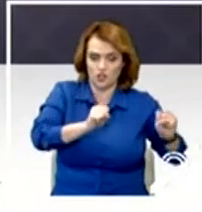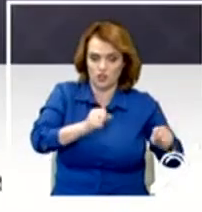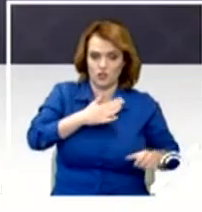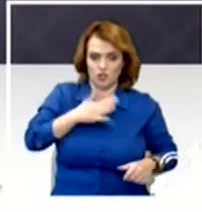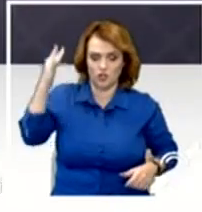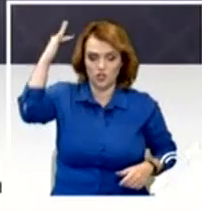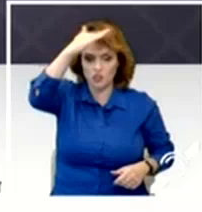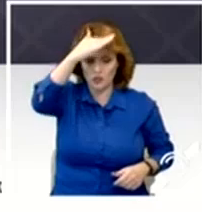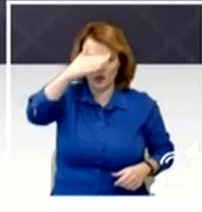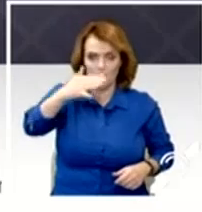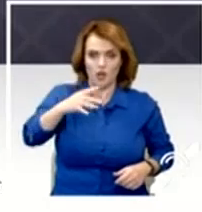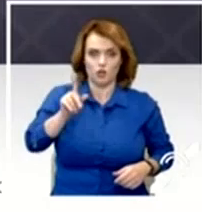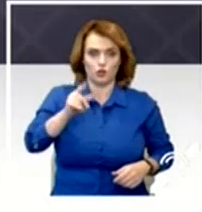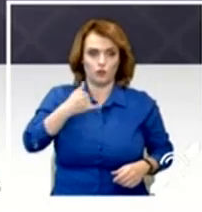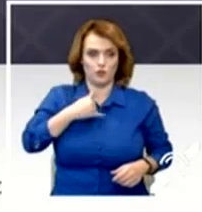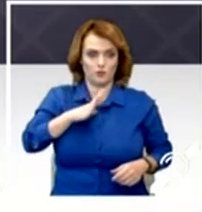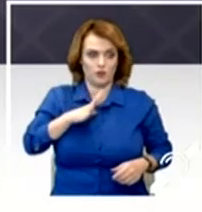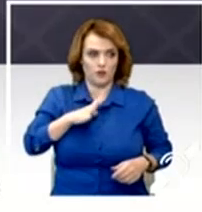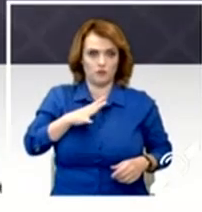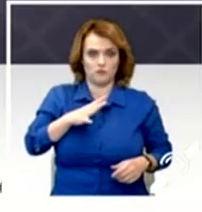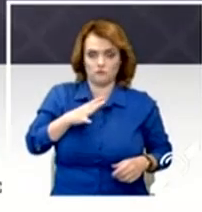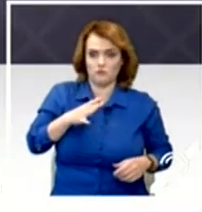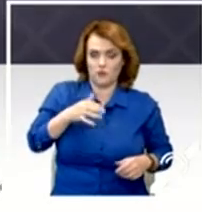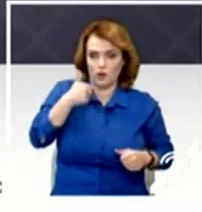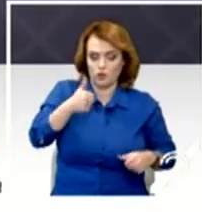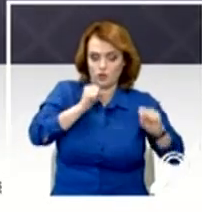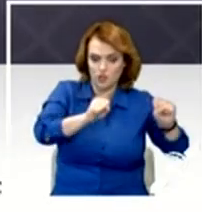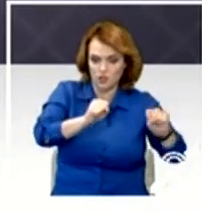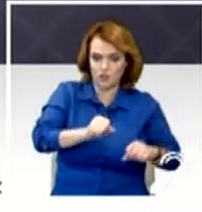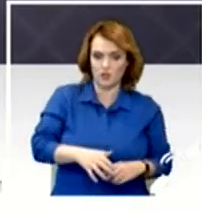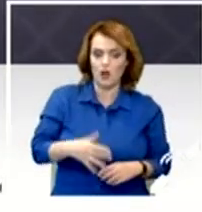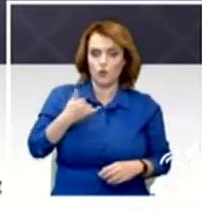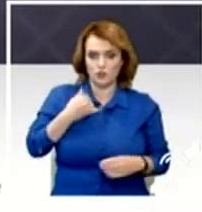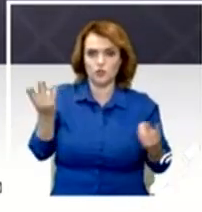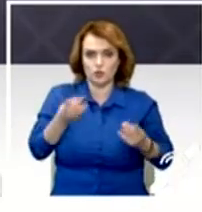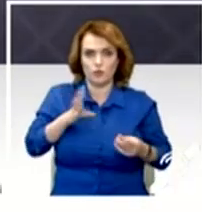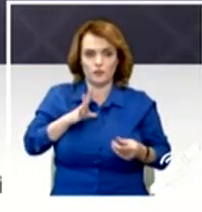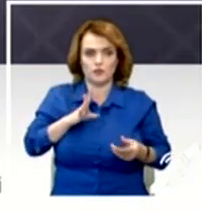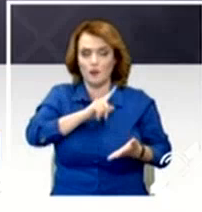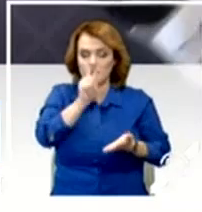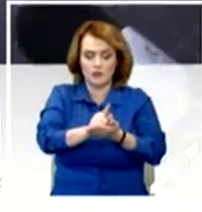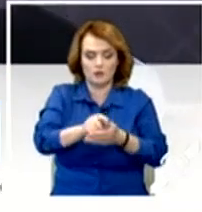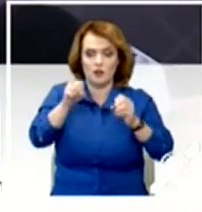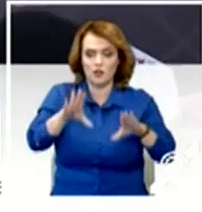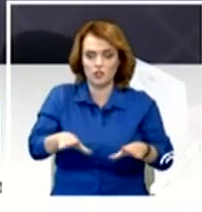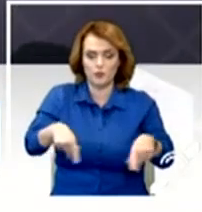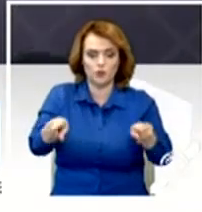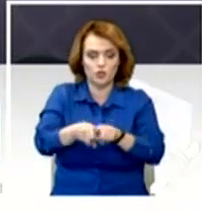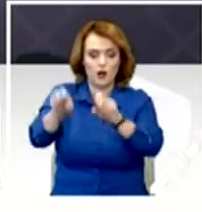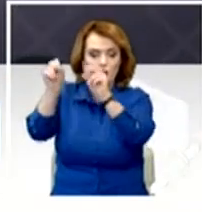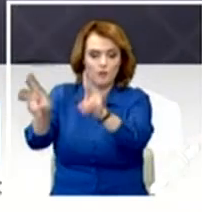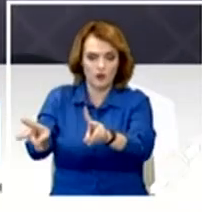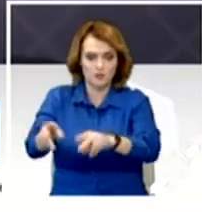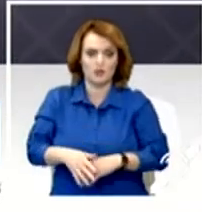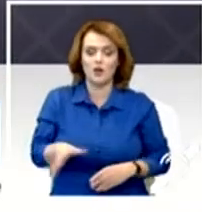aerian. Din moment ce avem o soluție pentru astfel de pericole, o să anunțăm, o să fie